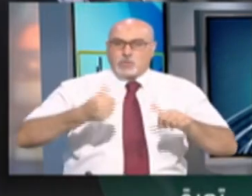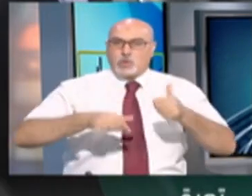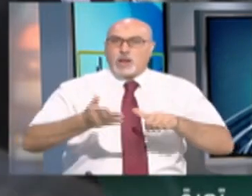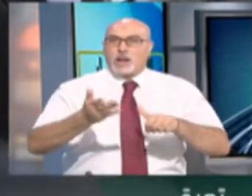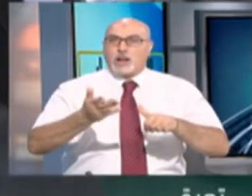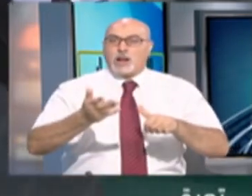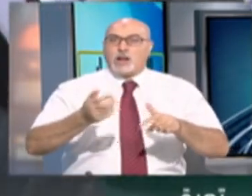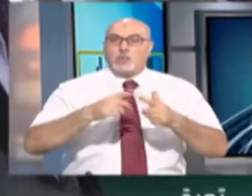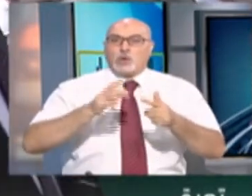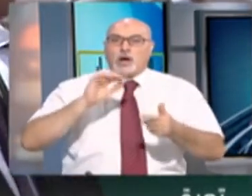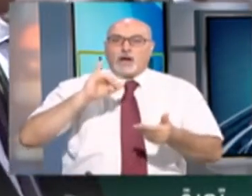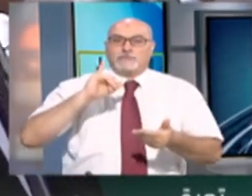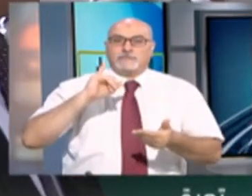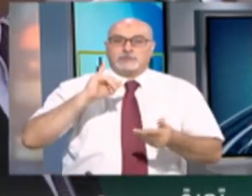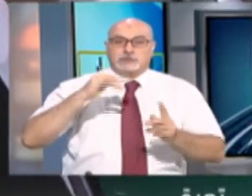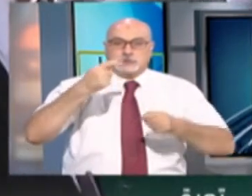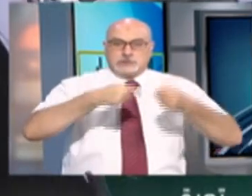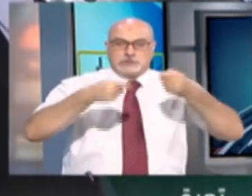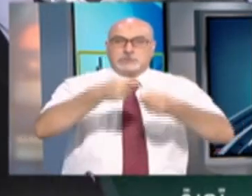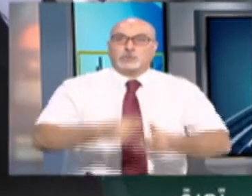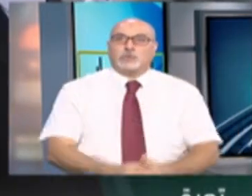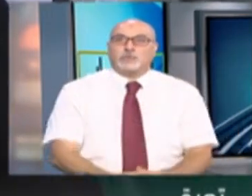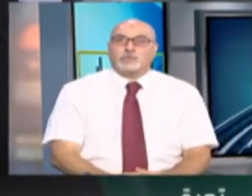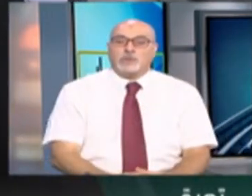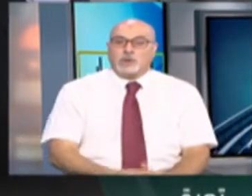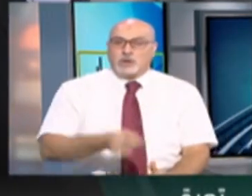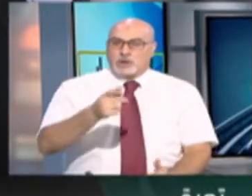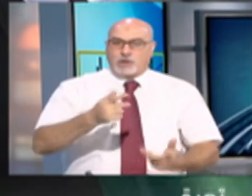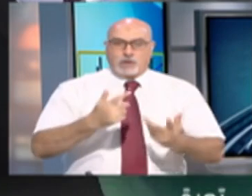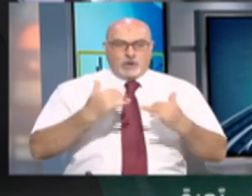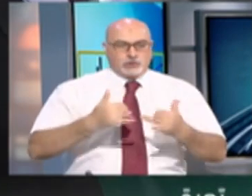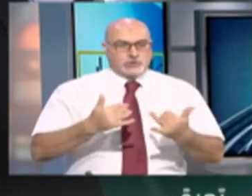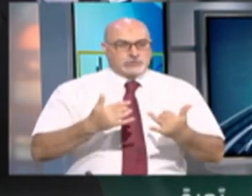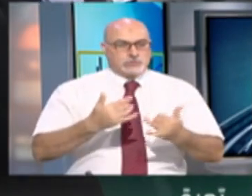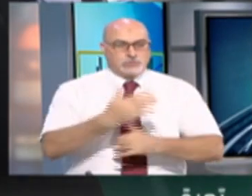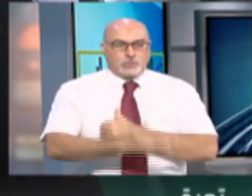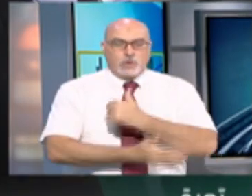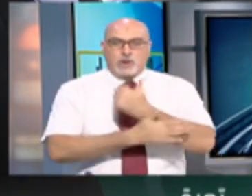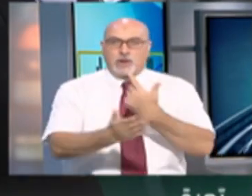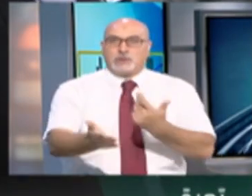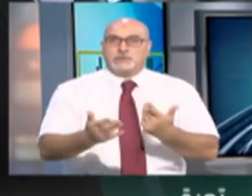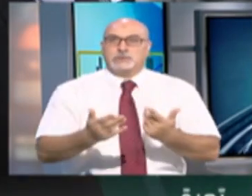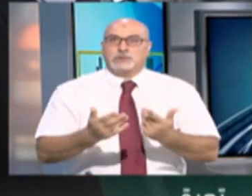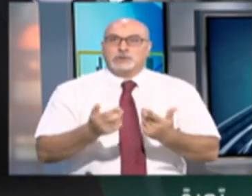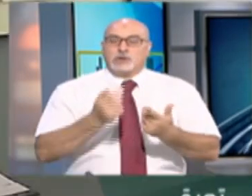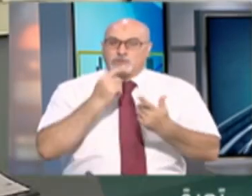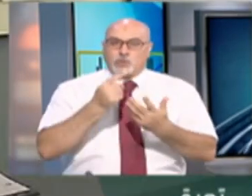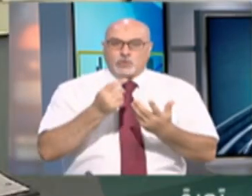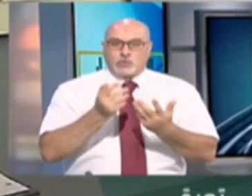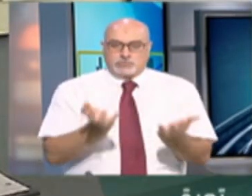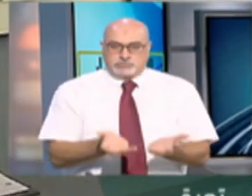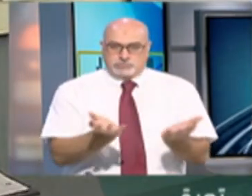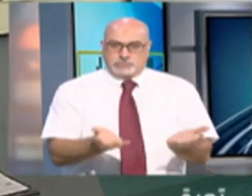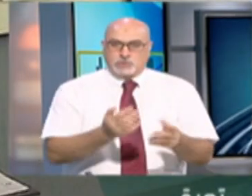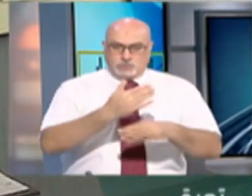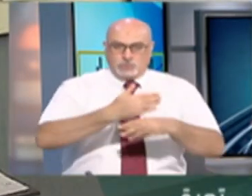الناس رباتهم الجزائر وكبرتهم الجزائر واستهلكوا المال تاع الجزائر باش يمشوا يبنوا